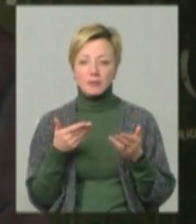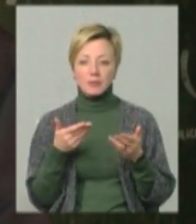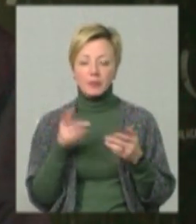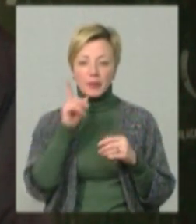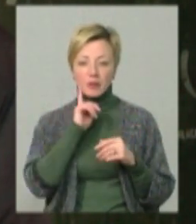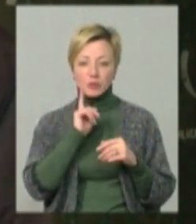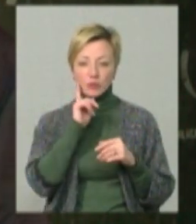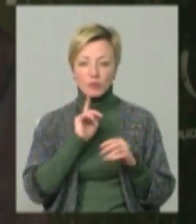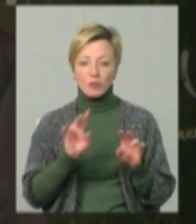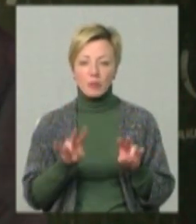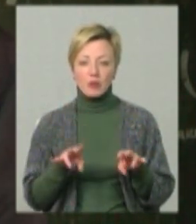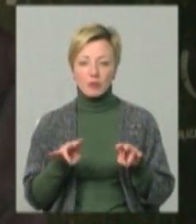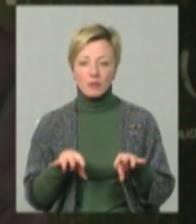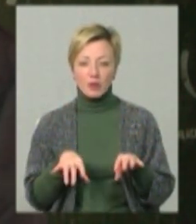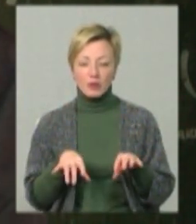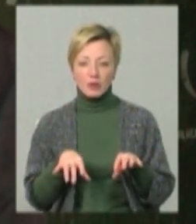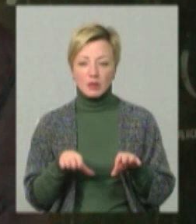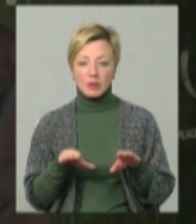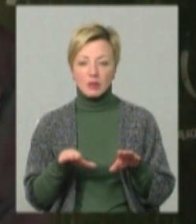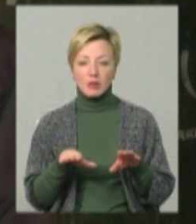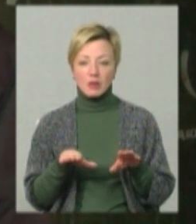значить, і тимчасове перебування